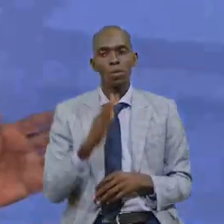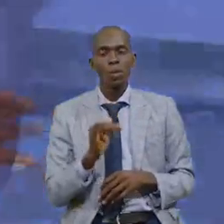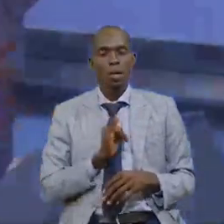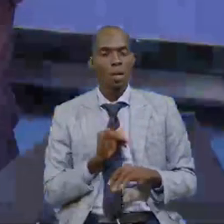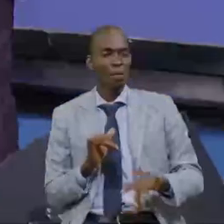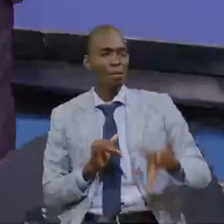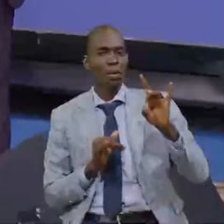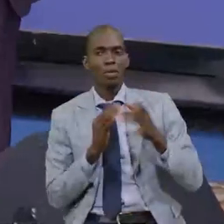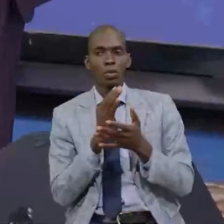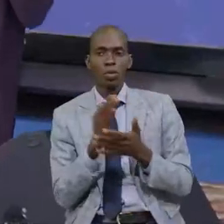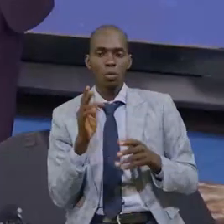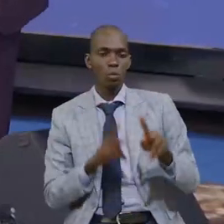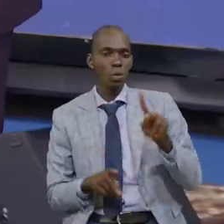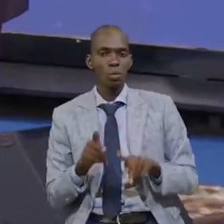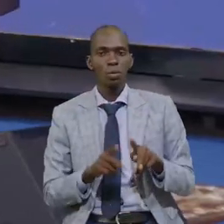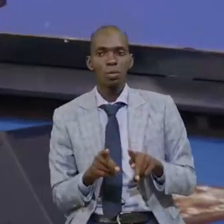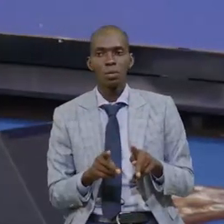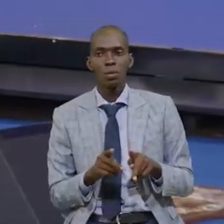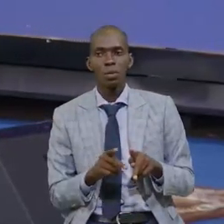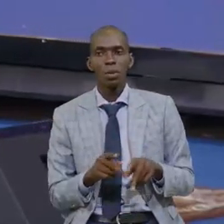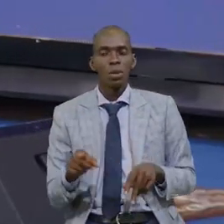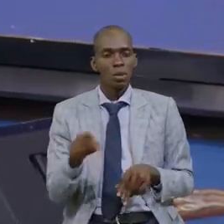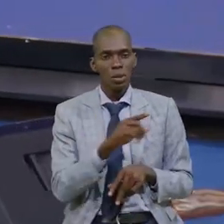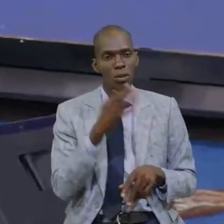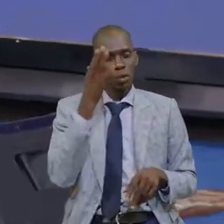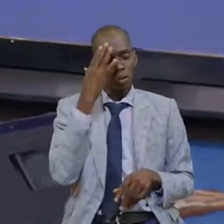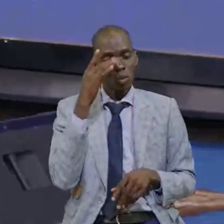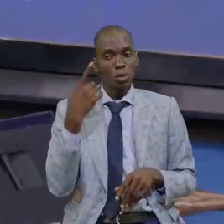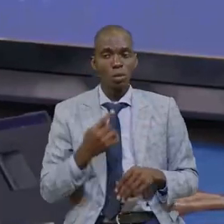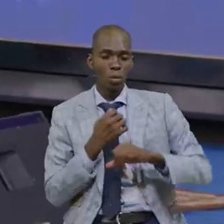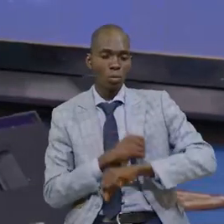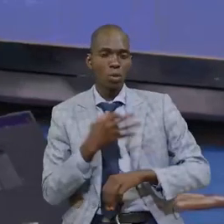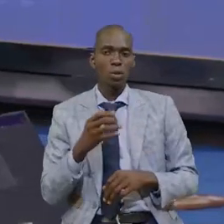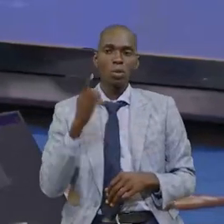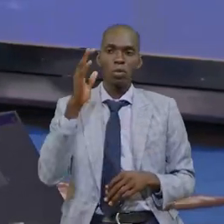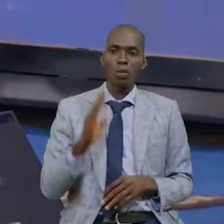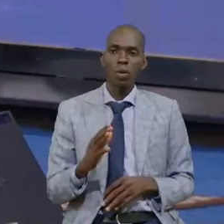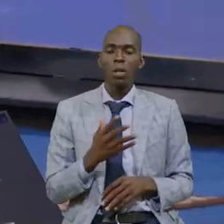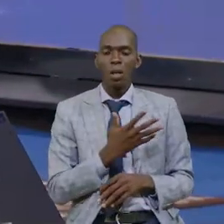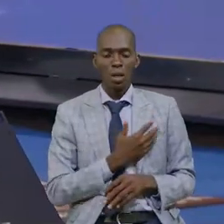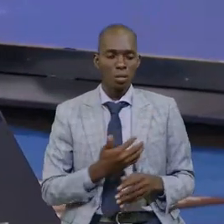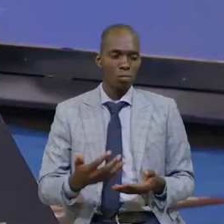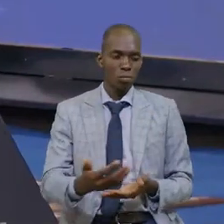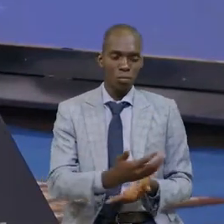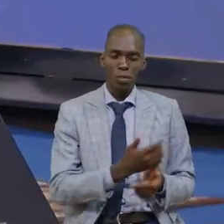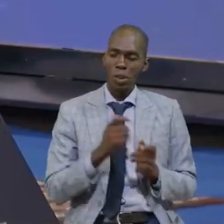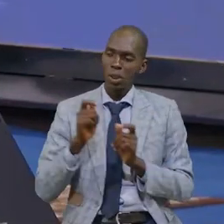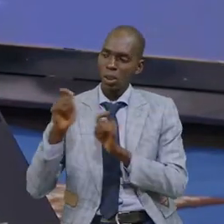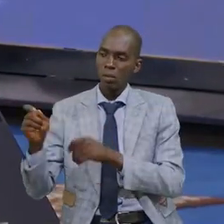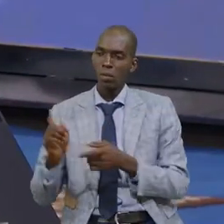Je vois des gens, ils connaissent les armes de Dieu, ils recommandent ça à leurs